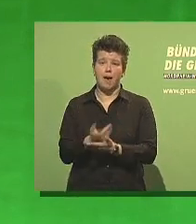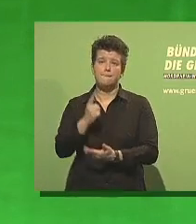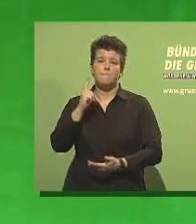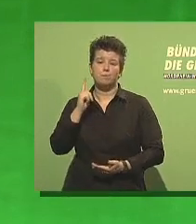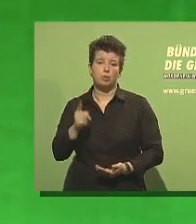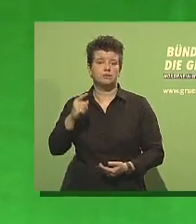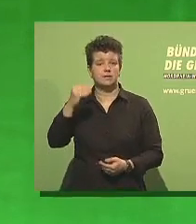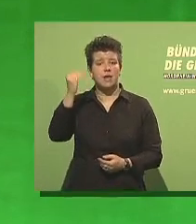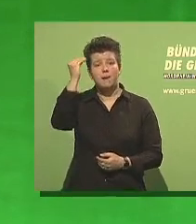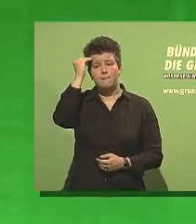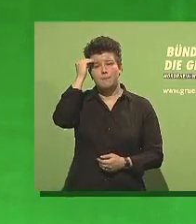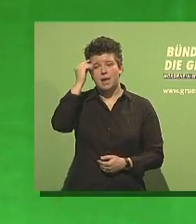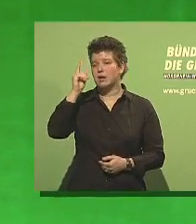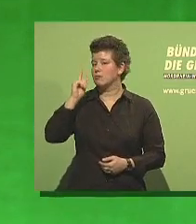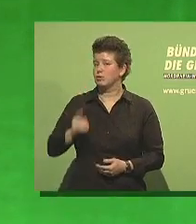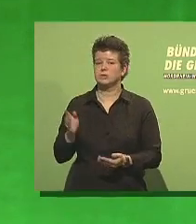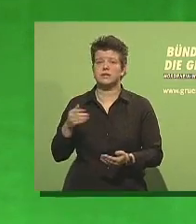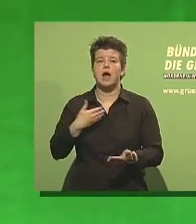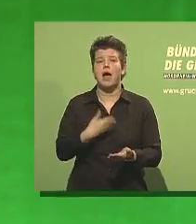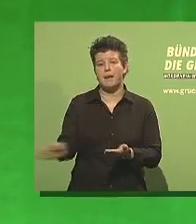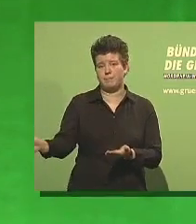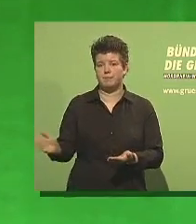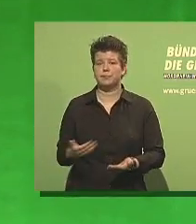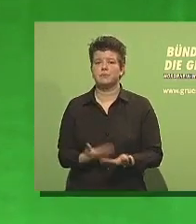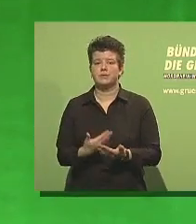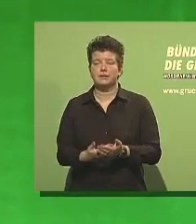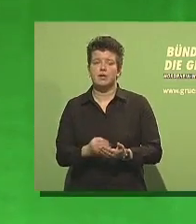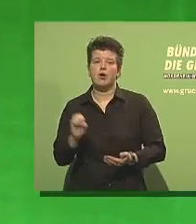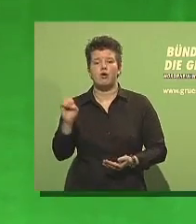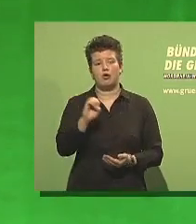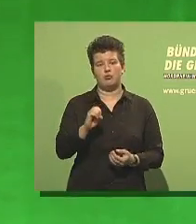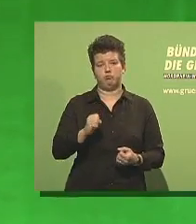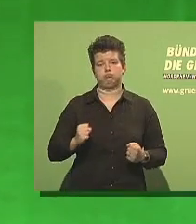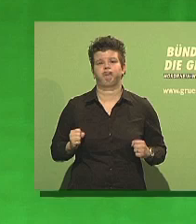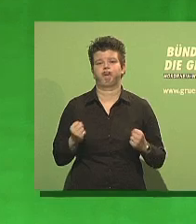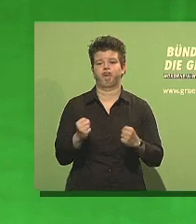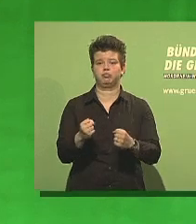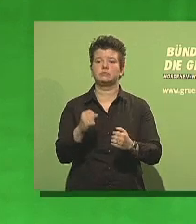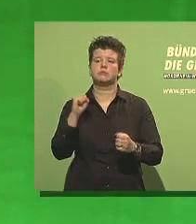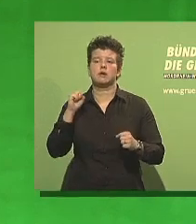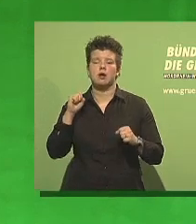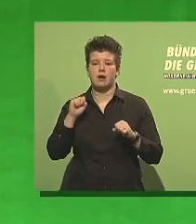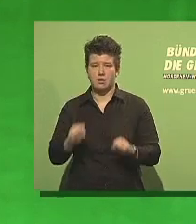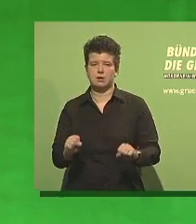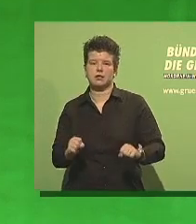muss weg für Europa. Darum geht es am 22. September.